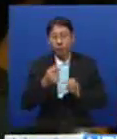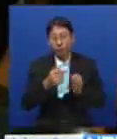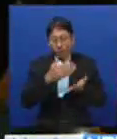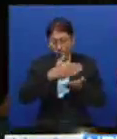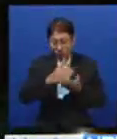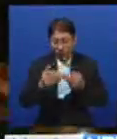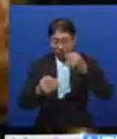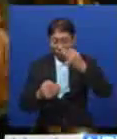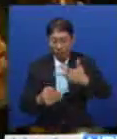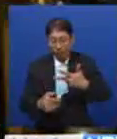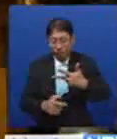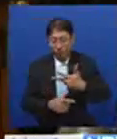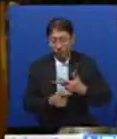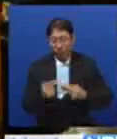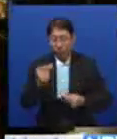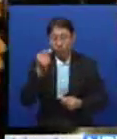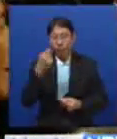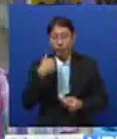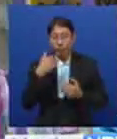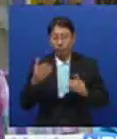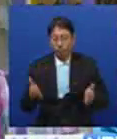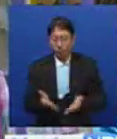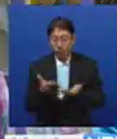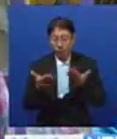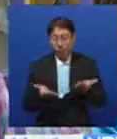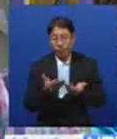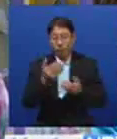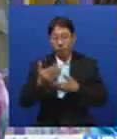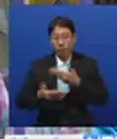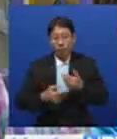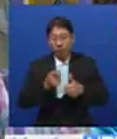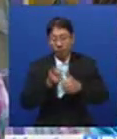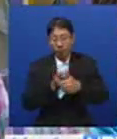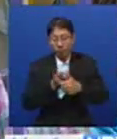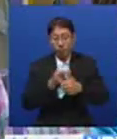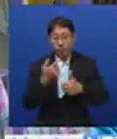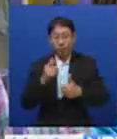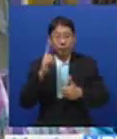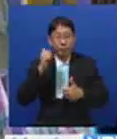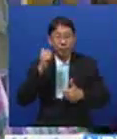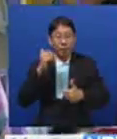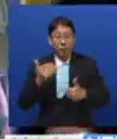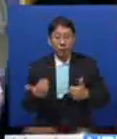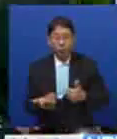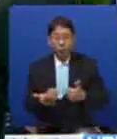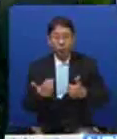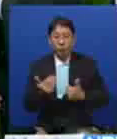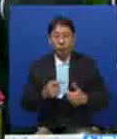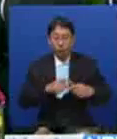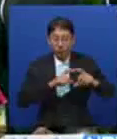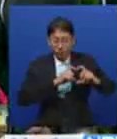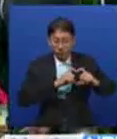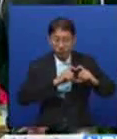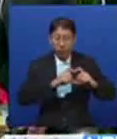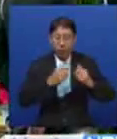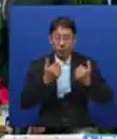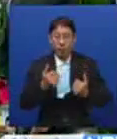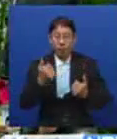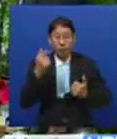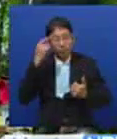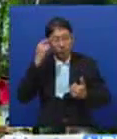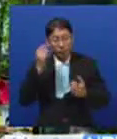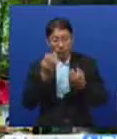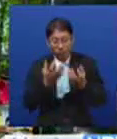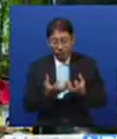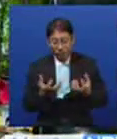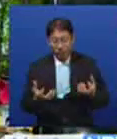3สัปดาห์นะคะเพื่อเป็นการส่งเสริมการขายได้แก่สัปดาห์ที่1แม่ลูกต่างวัยหัวใจอินเทรนโดยมีสินค้าหลักค่ะ